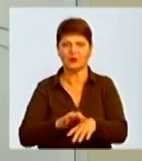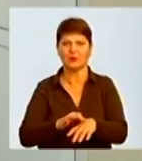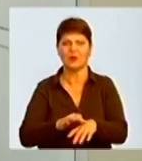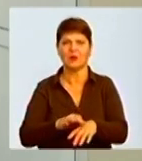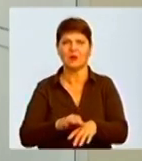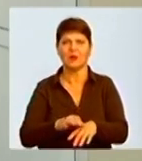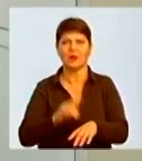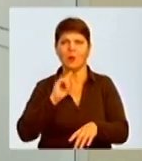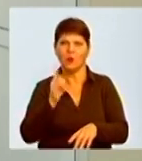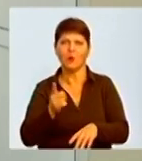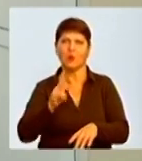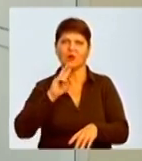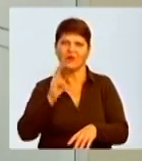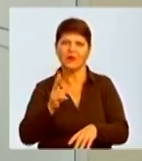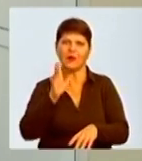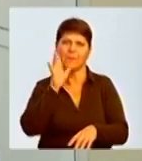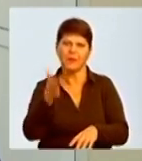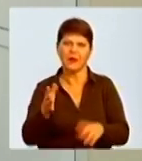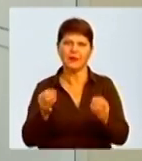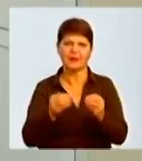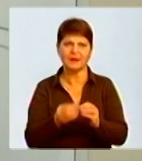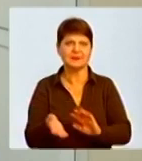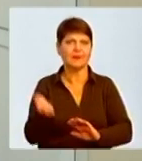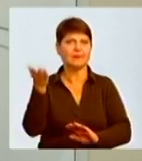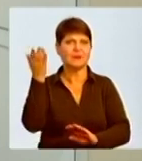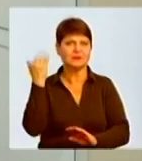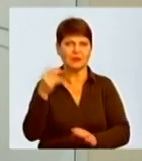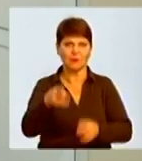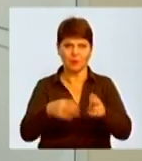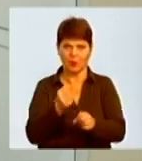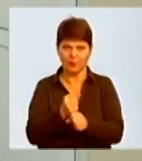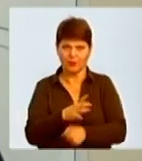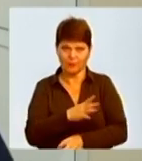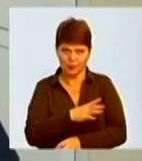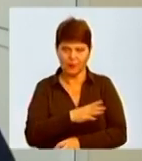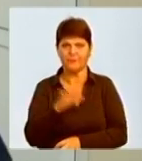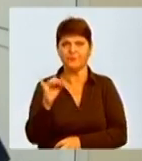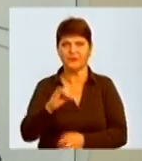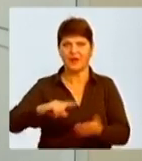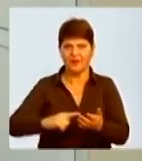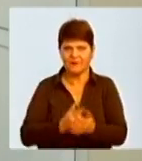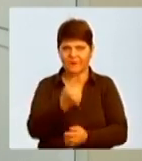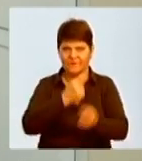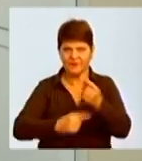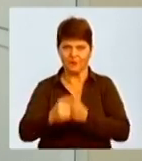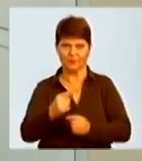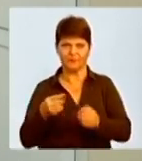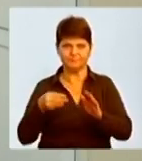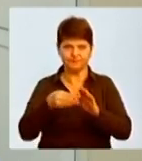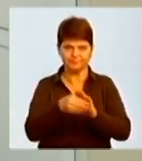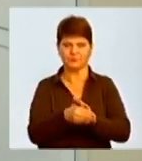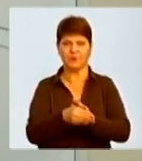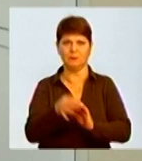там, рік, два, п'ять, 10 років назад. І ми відновлюємо молочну залозу шляхом